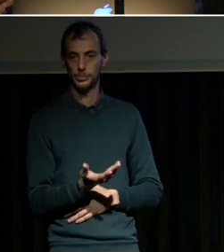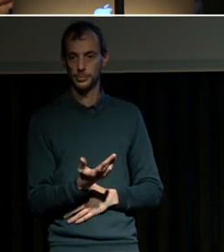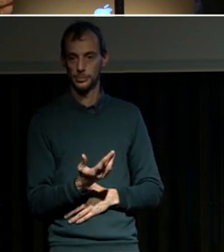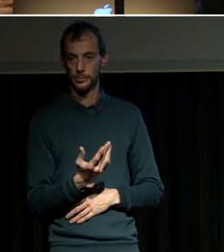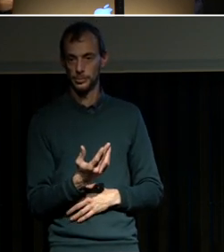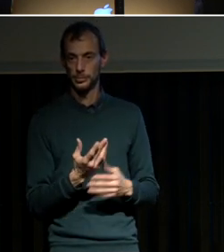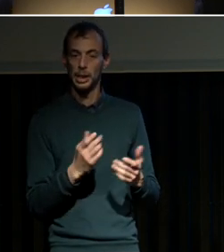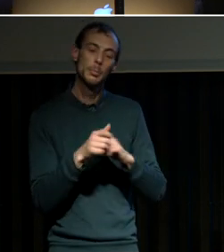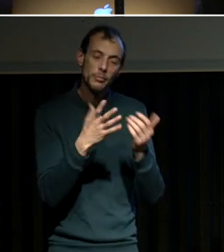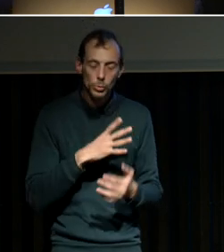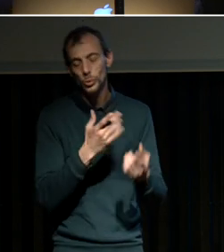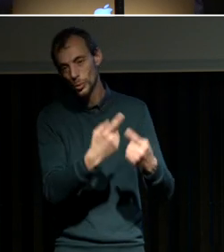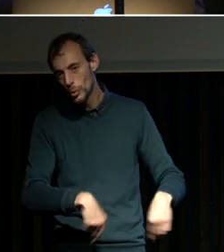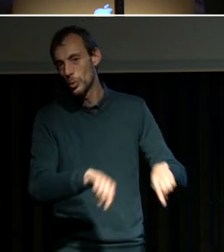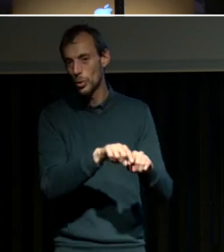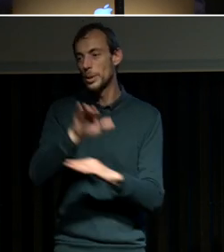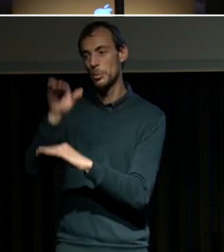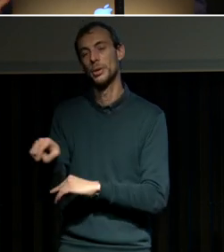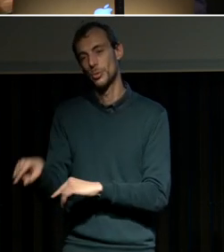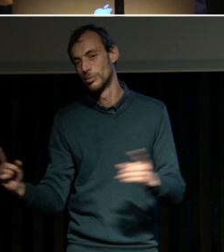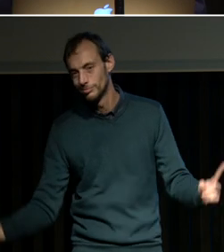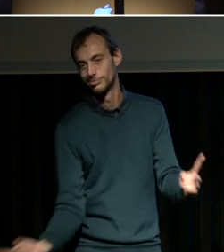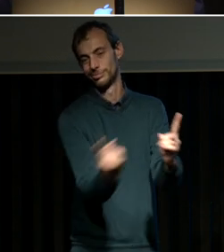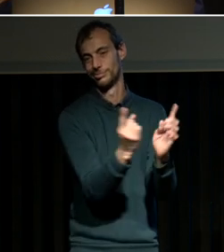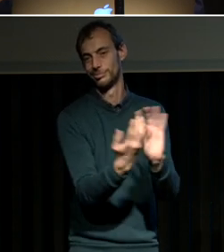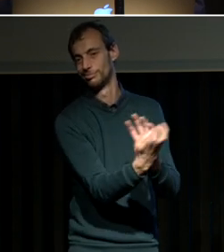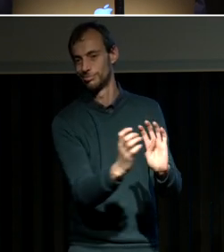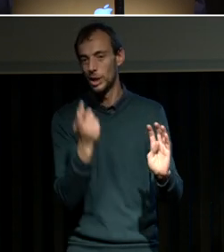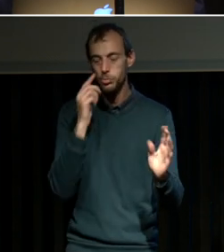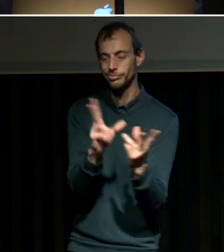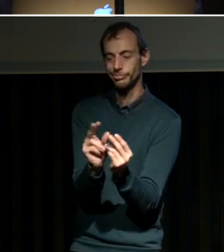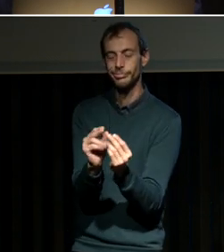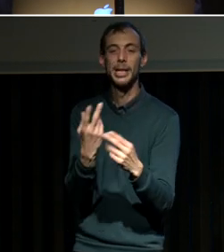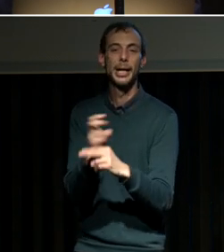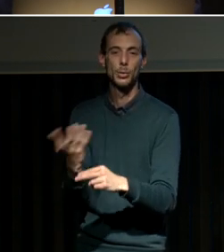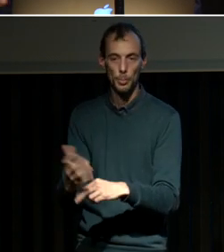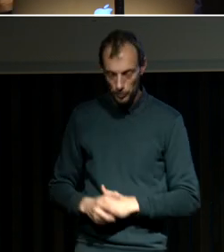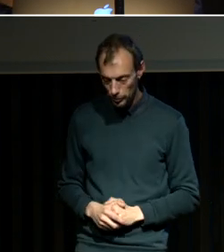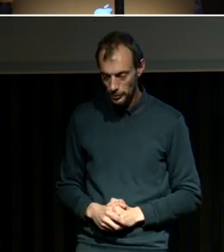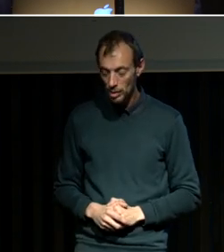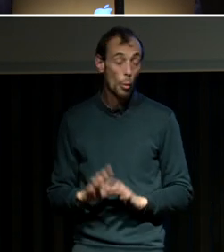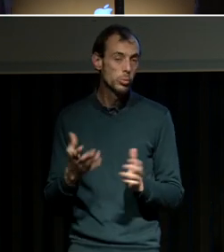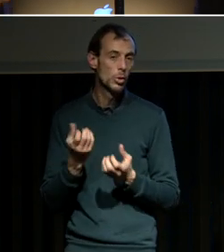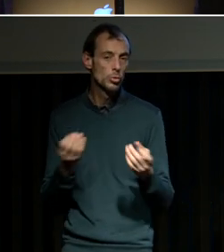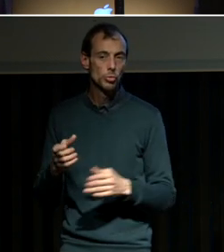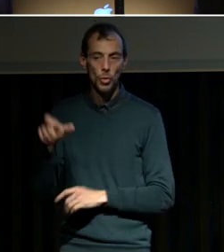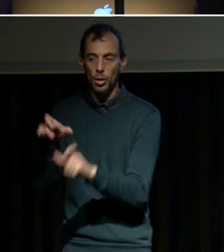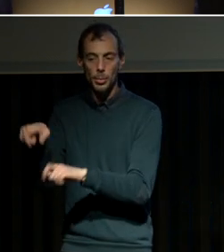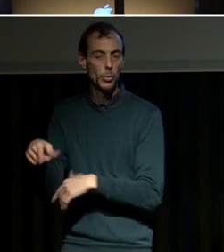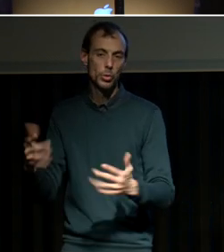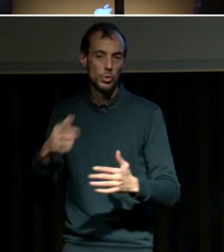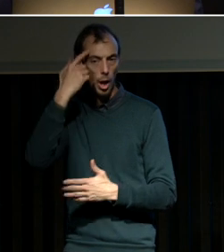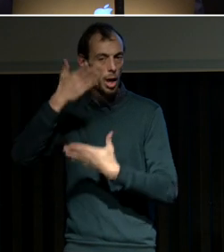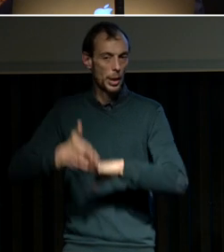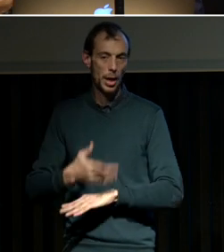protection aussi, qui l'informe de tous les risques. En général, les personnes sont très déterminées et tout se passe en